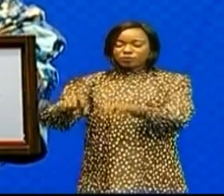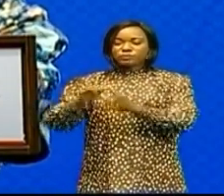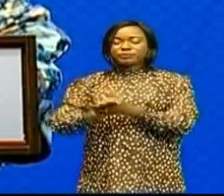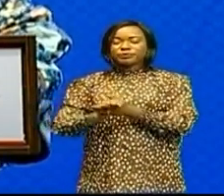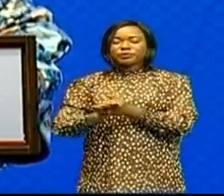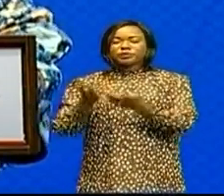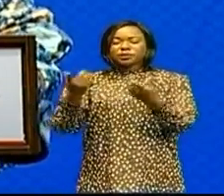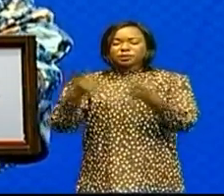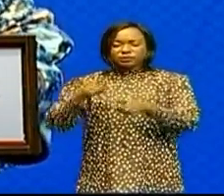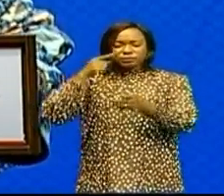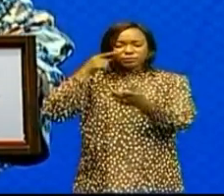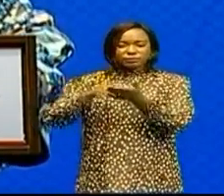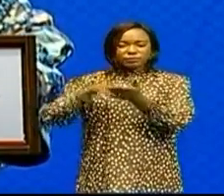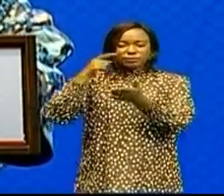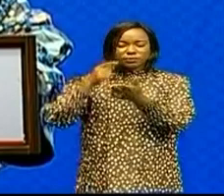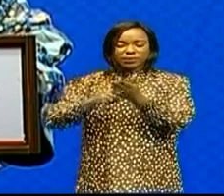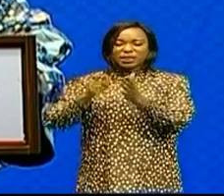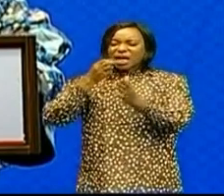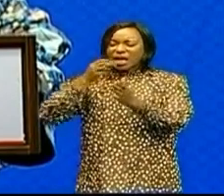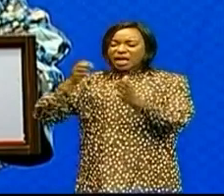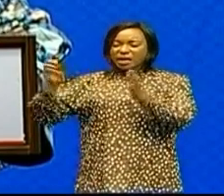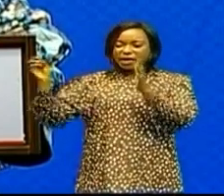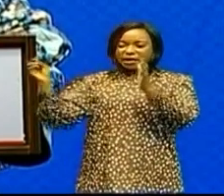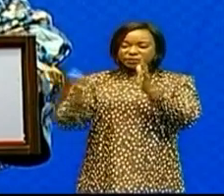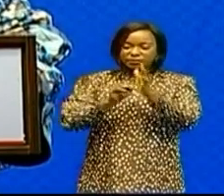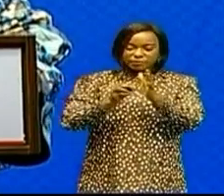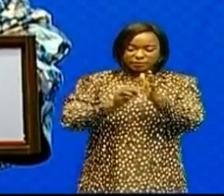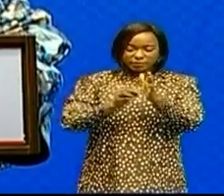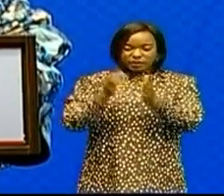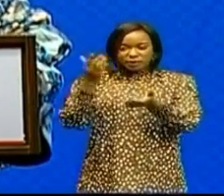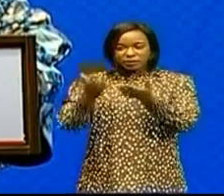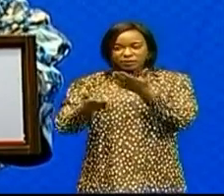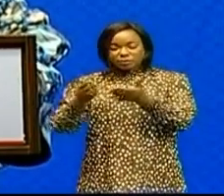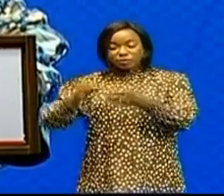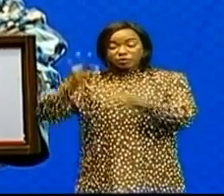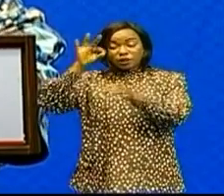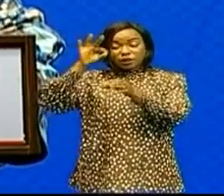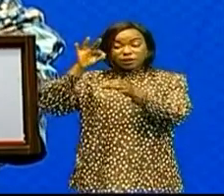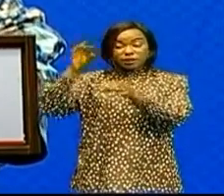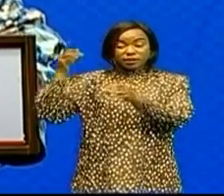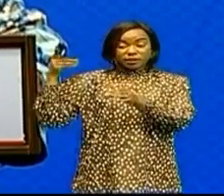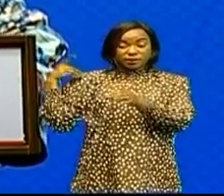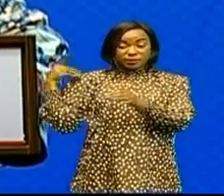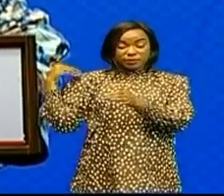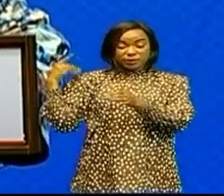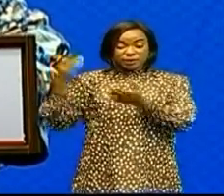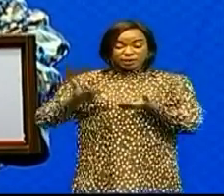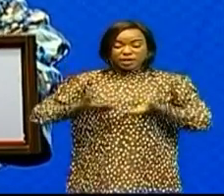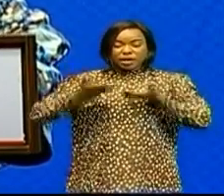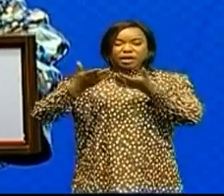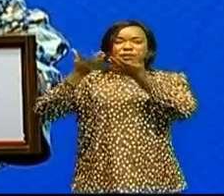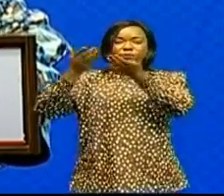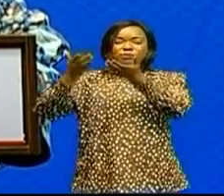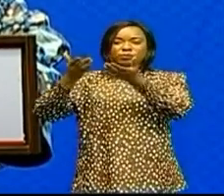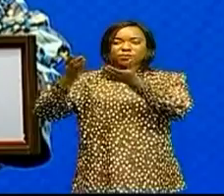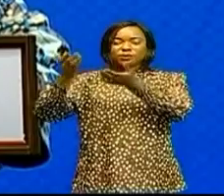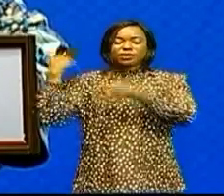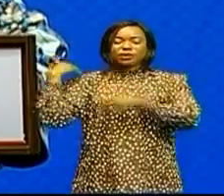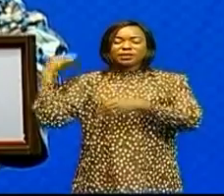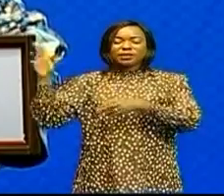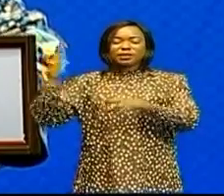Tenant compte des recommandations formulées par les élus du peuple à propos de la gestion de l'état de